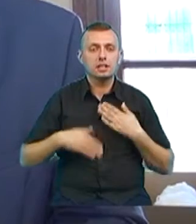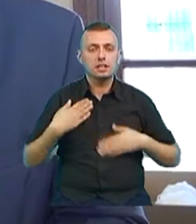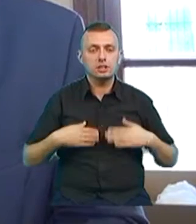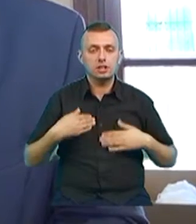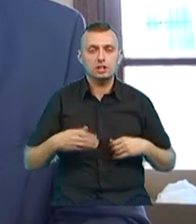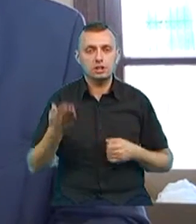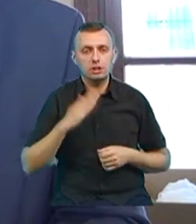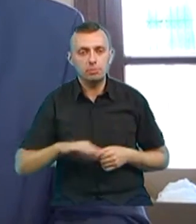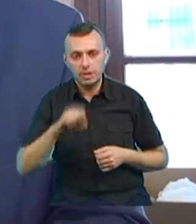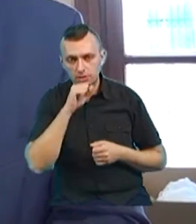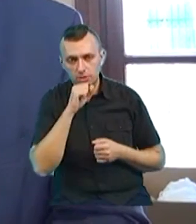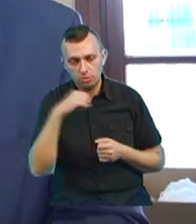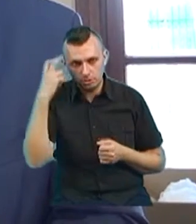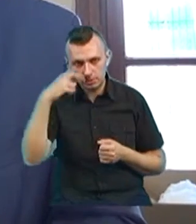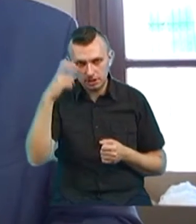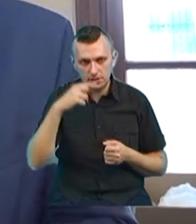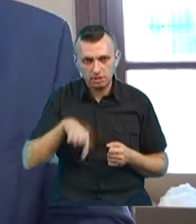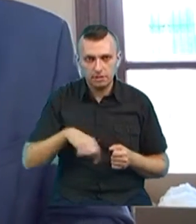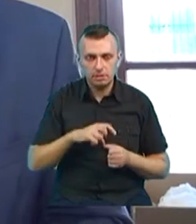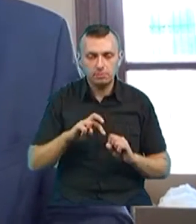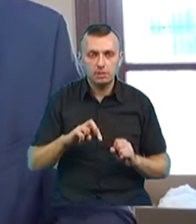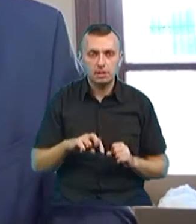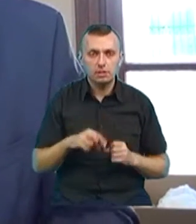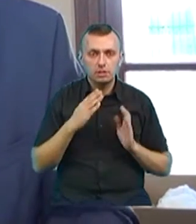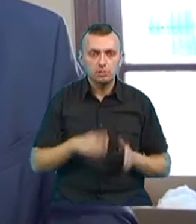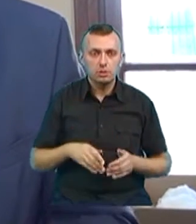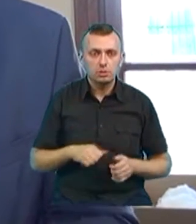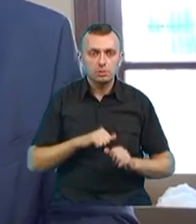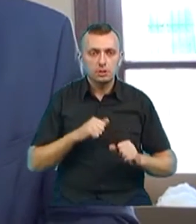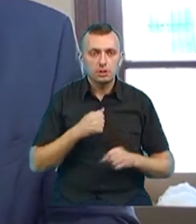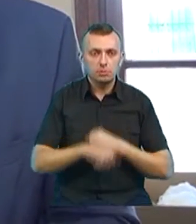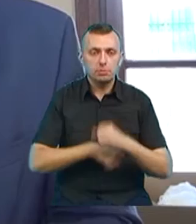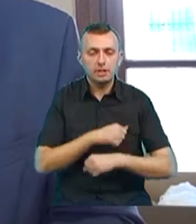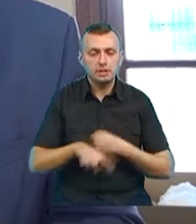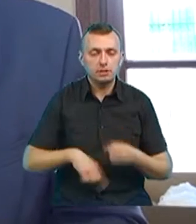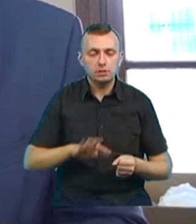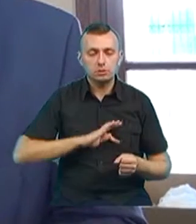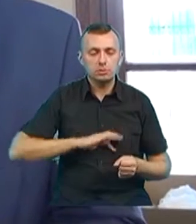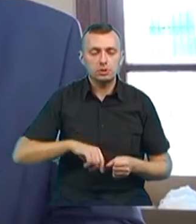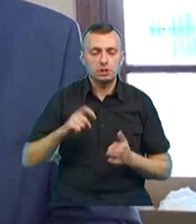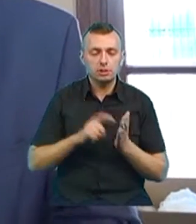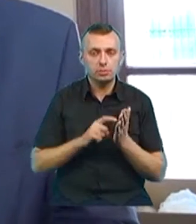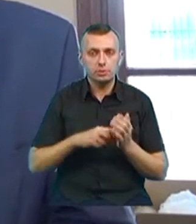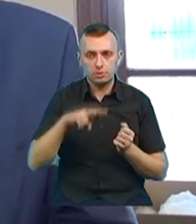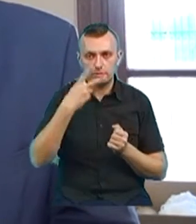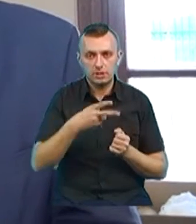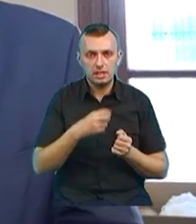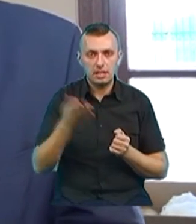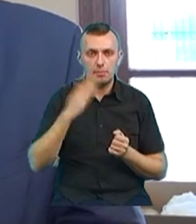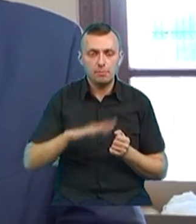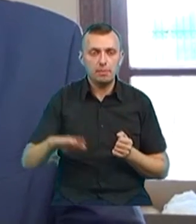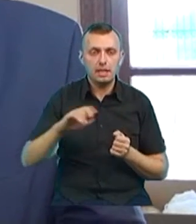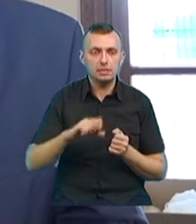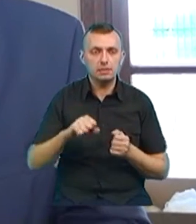zyskał sporą popularność, cieszy się dużym wzięciem przy tego rodzaju pracach. To